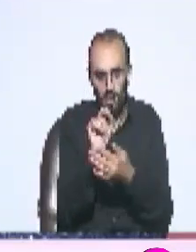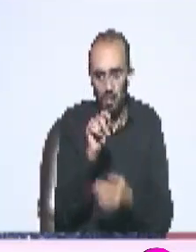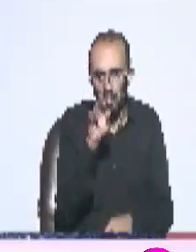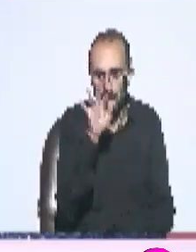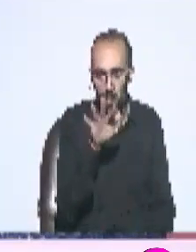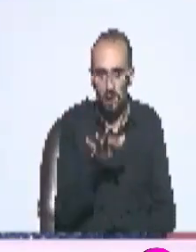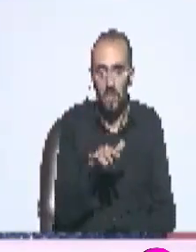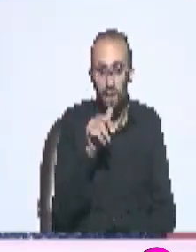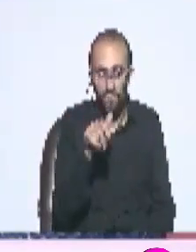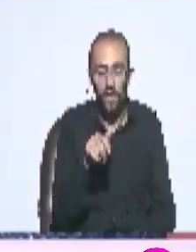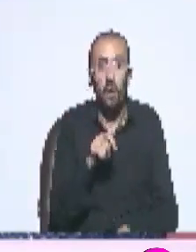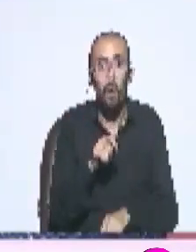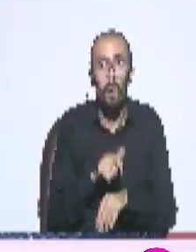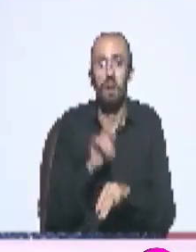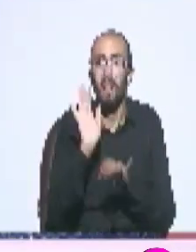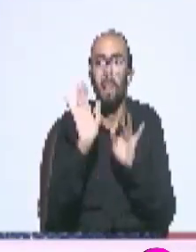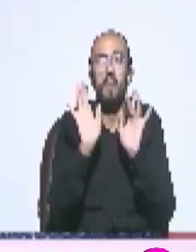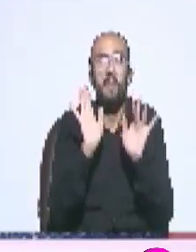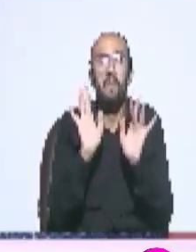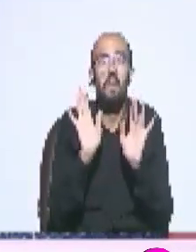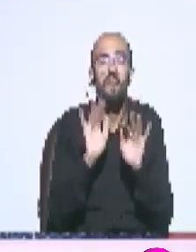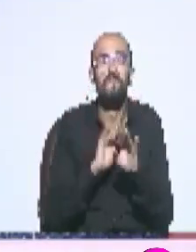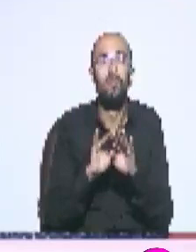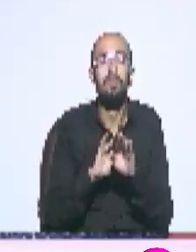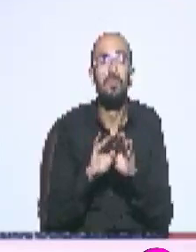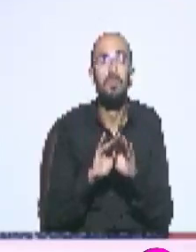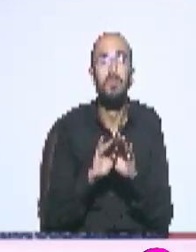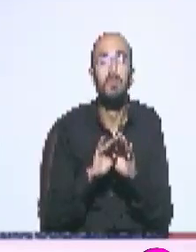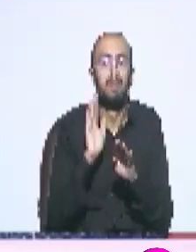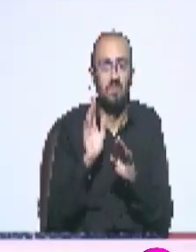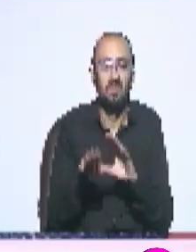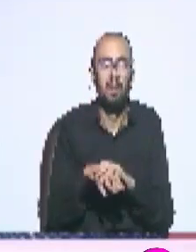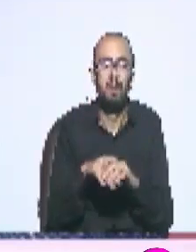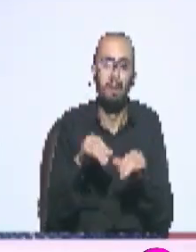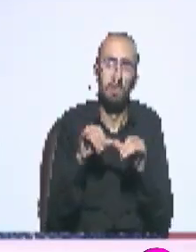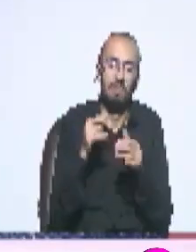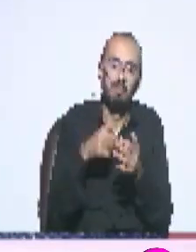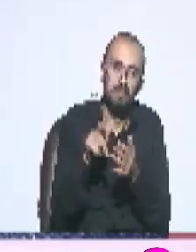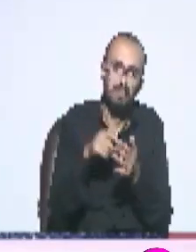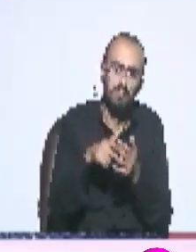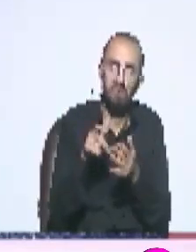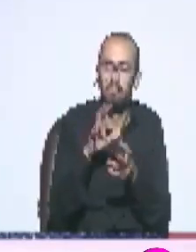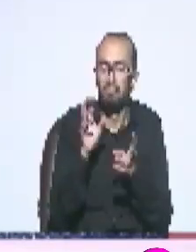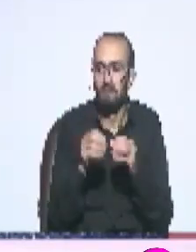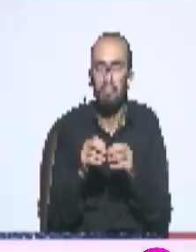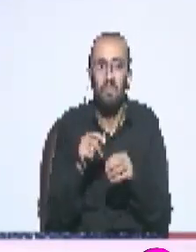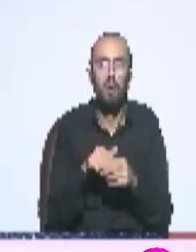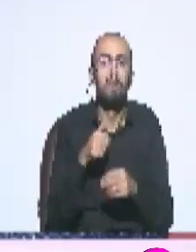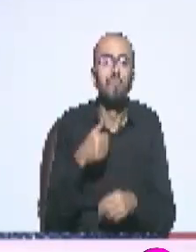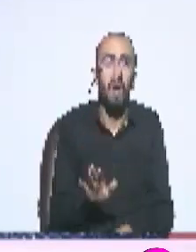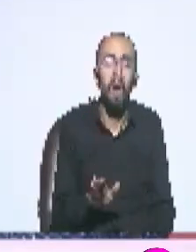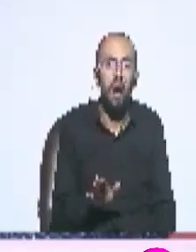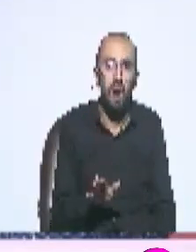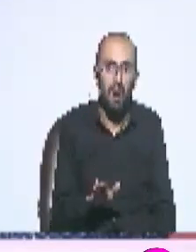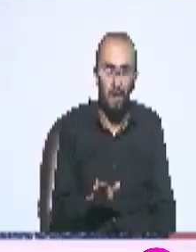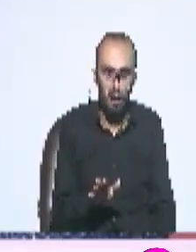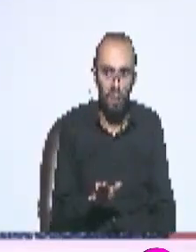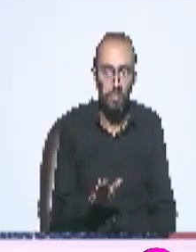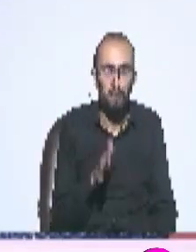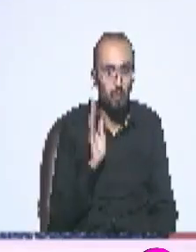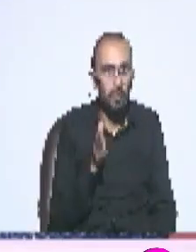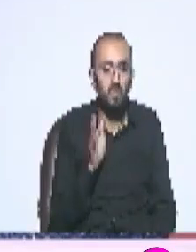بيتفاجؤو ان في سبوتس فاضيه كتير ممكن تبقى بتروح في السوشيال ميديا والموبايل ممكن تبقى بتروح في حاجات